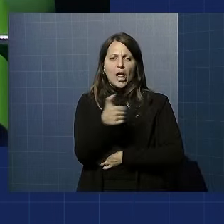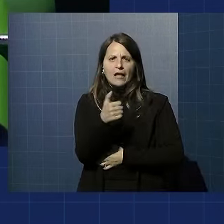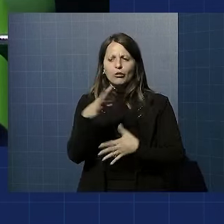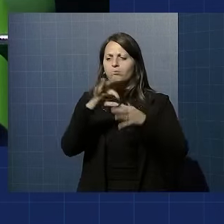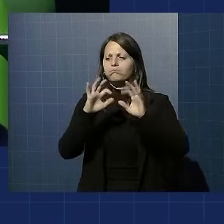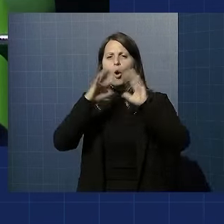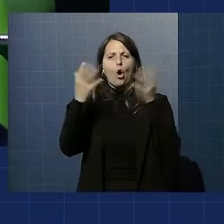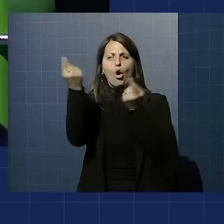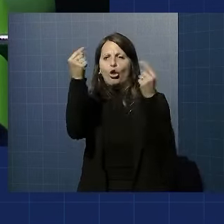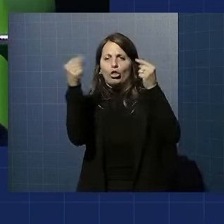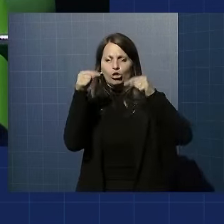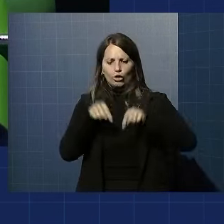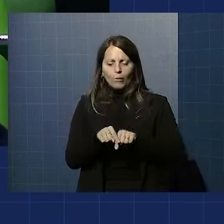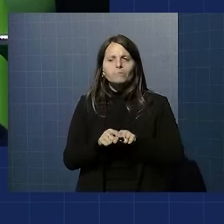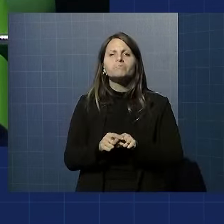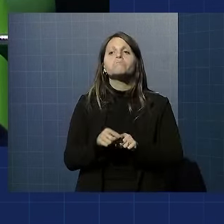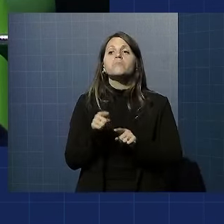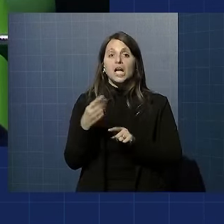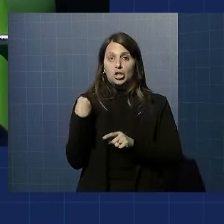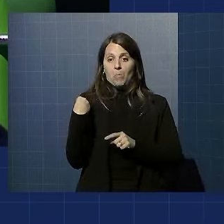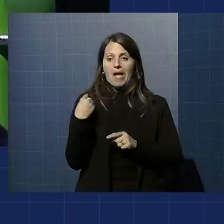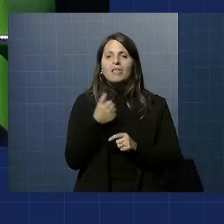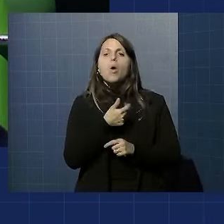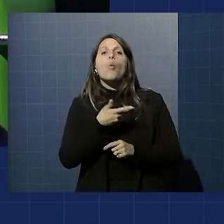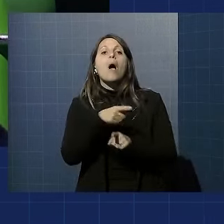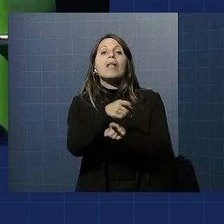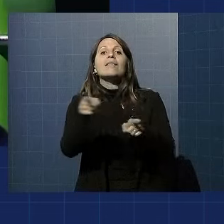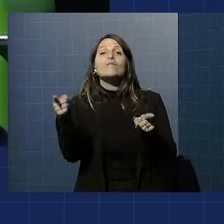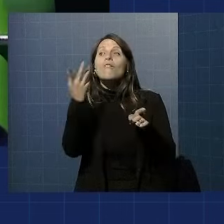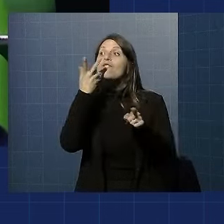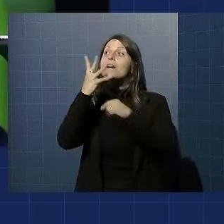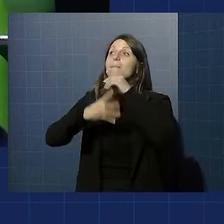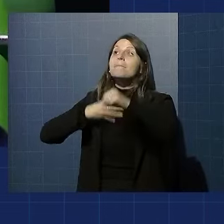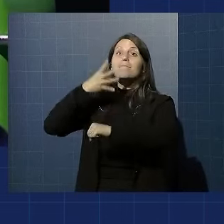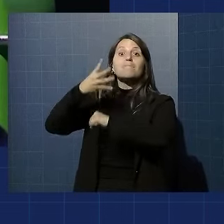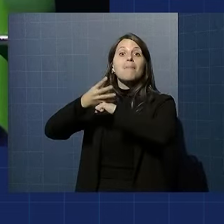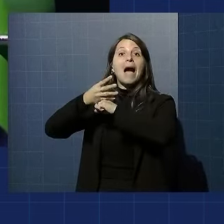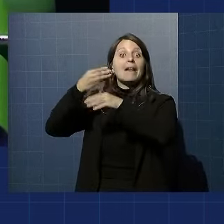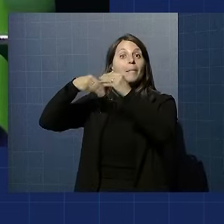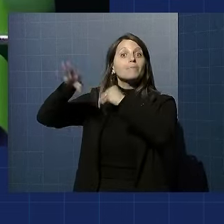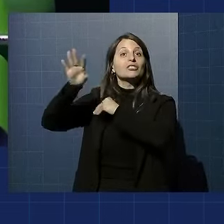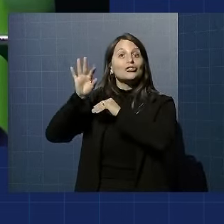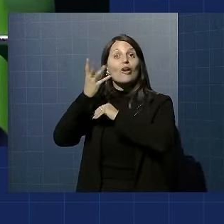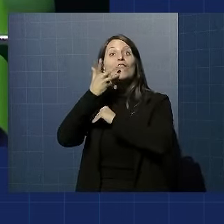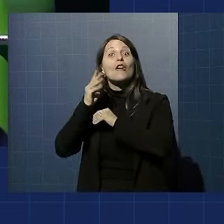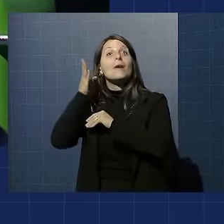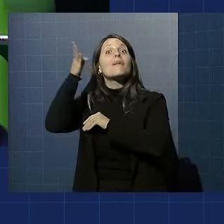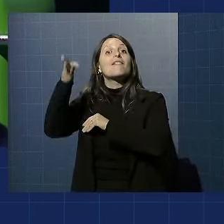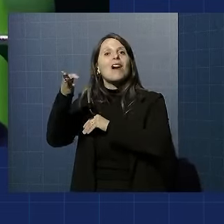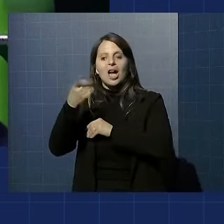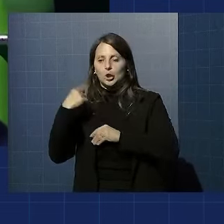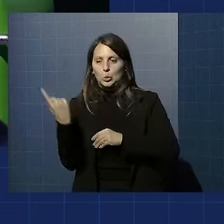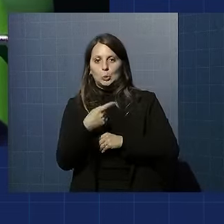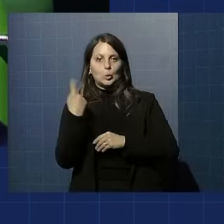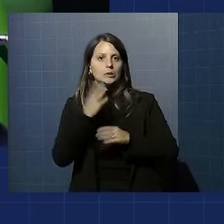di voi andrebbero in una missione su Marte. E ovviamente, essendo tutti degli space enthusiasts,